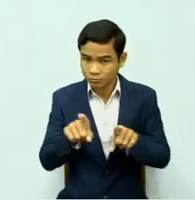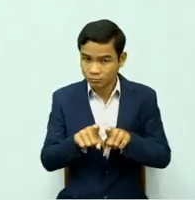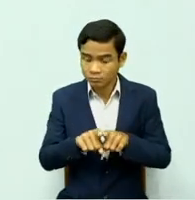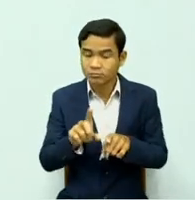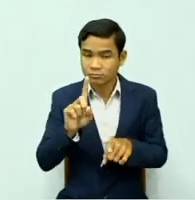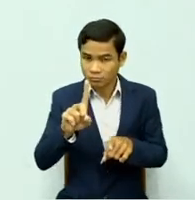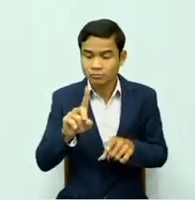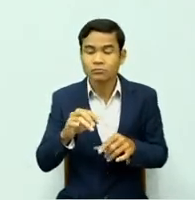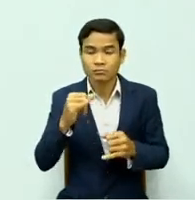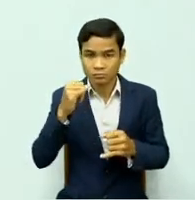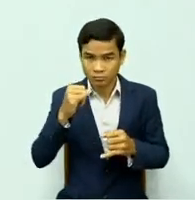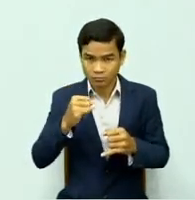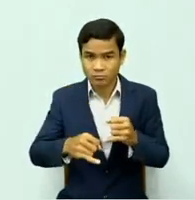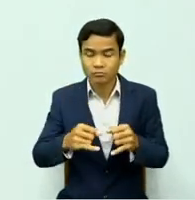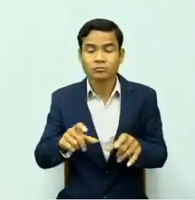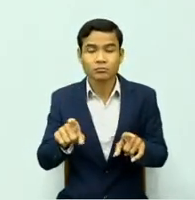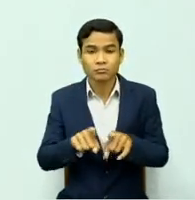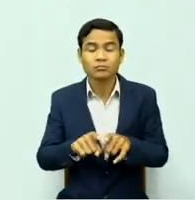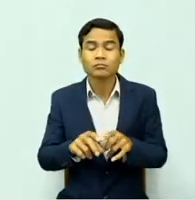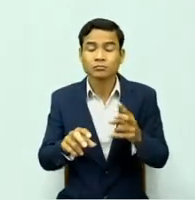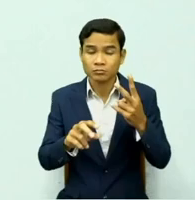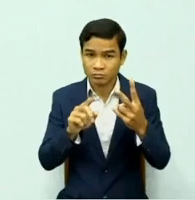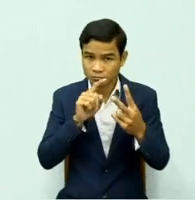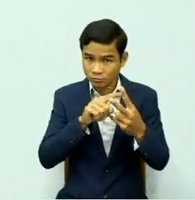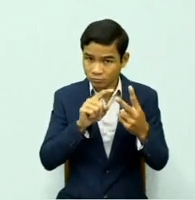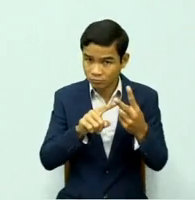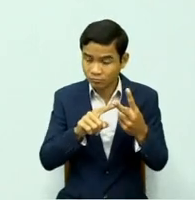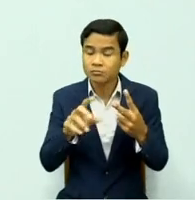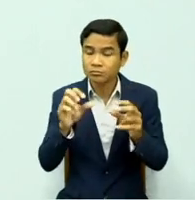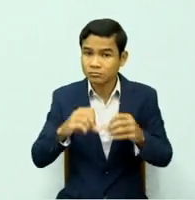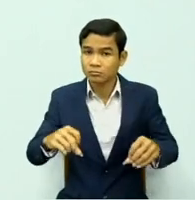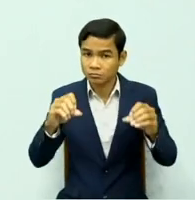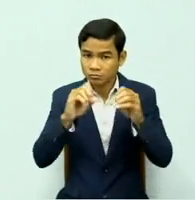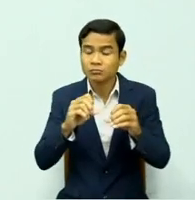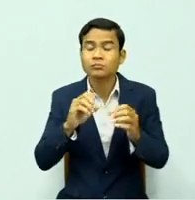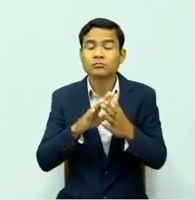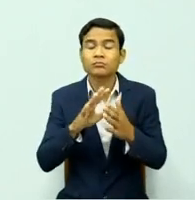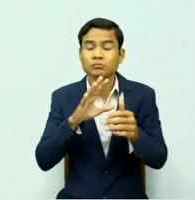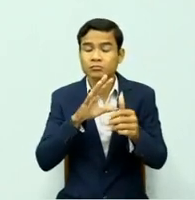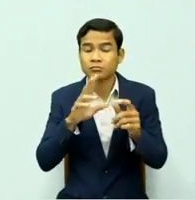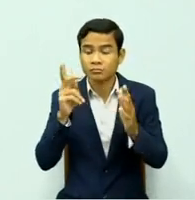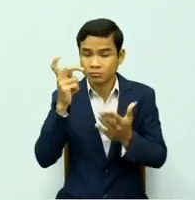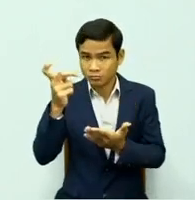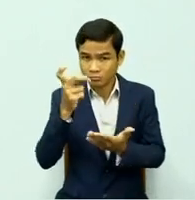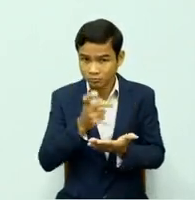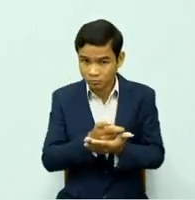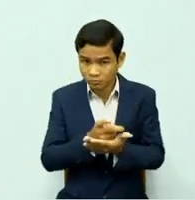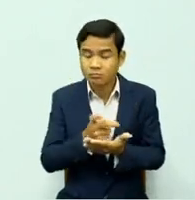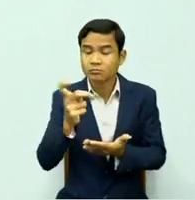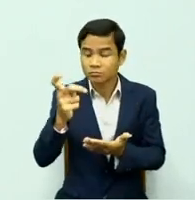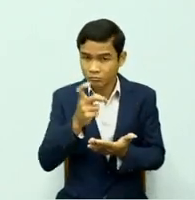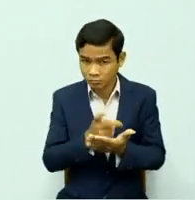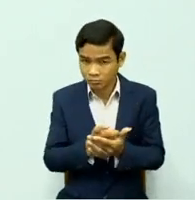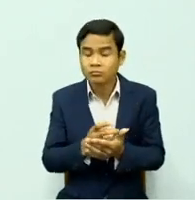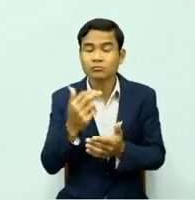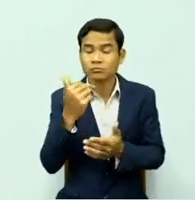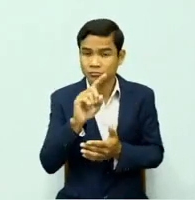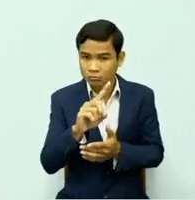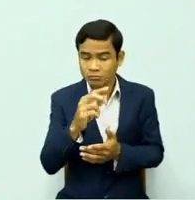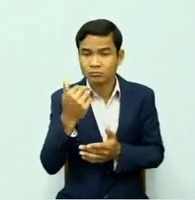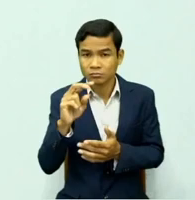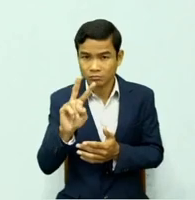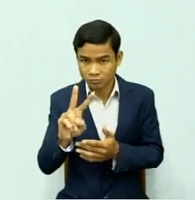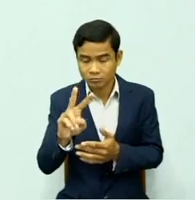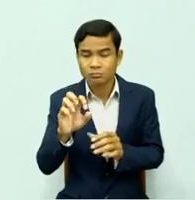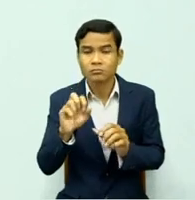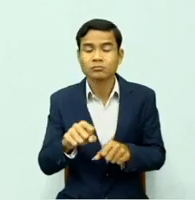មួយទៀតអញ្ចឹងលំនាំទាំងពីរនេះខ្លះជាលំនាំចាលំនាំគំរូគឺលំនាំគំរូទី1និងលំនាំគំរូ